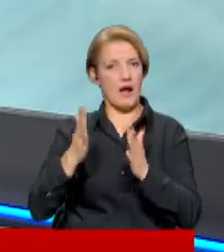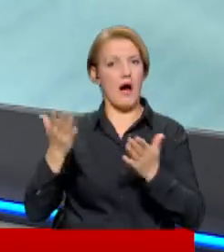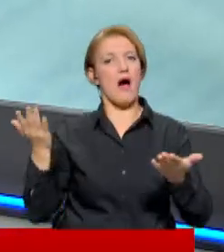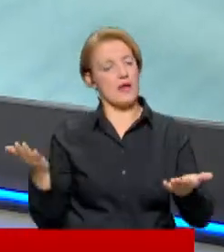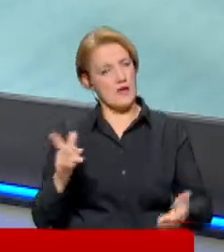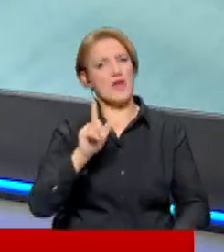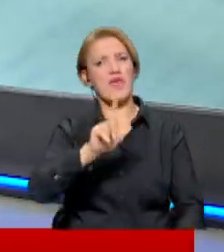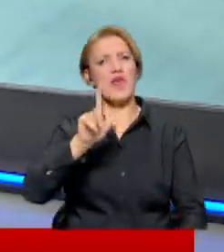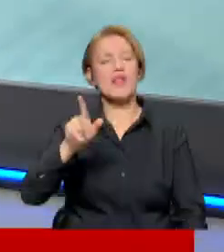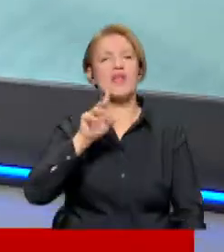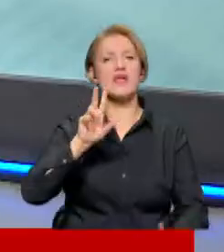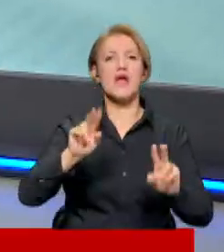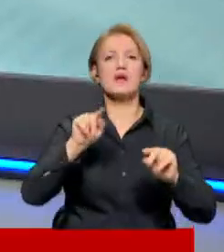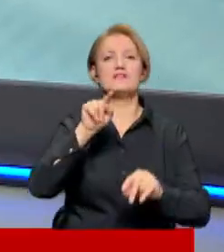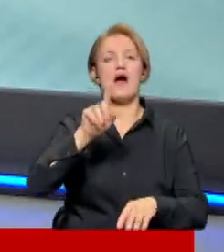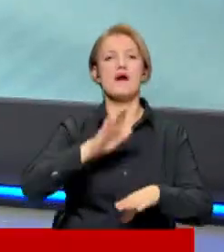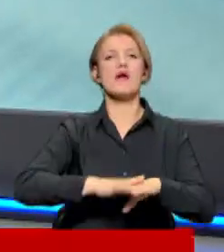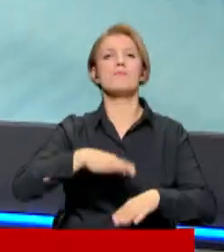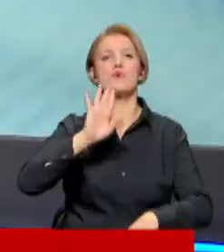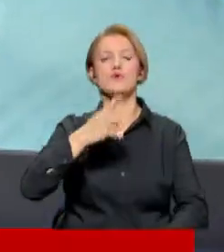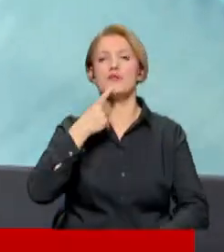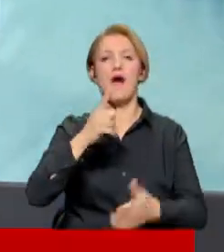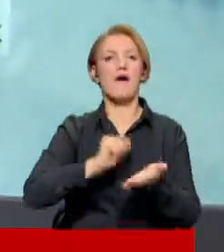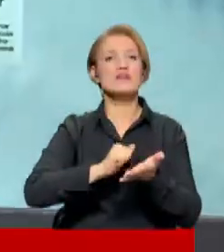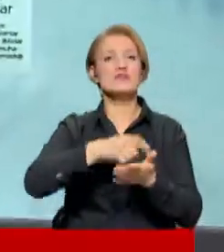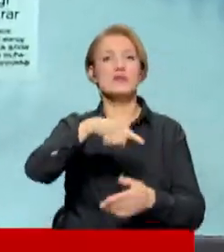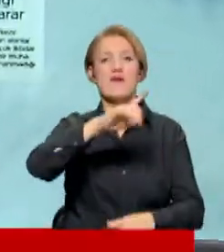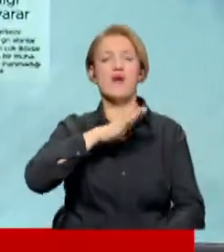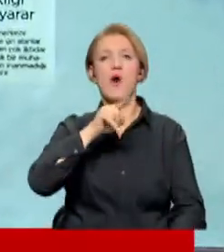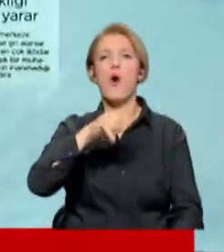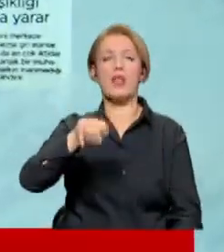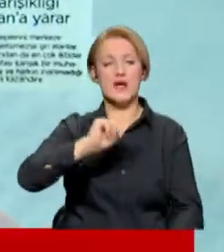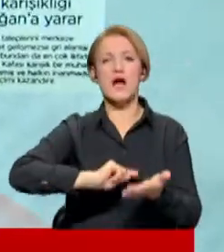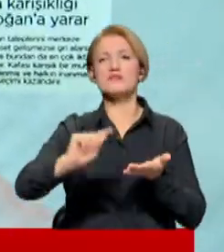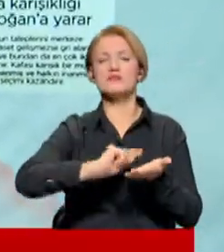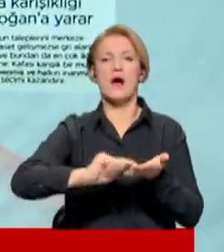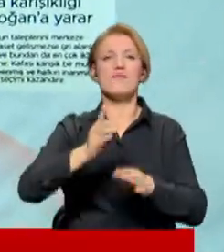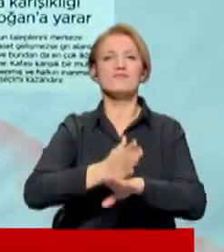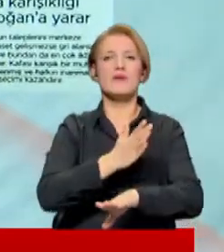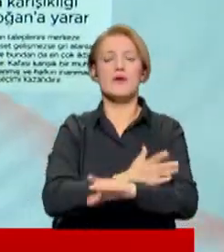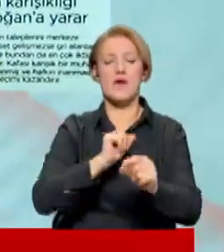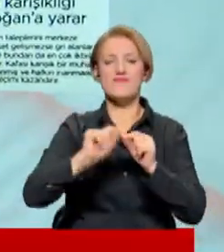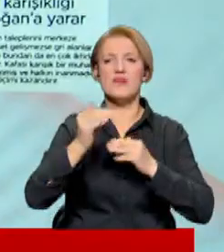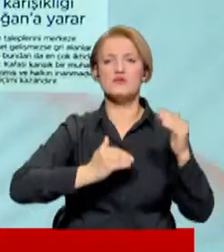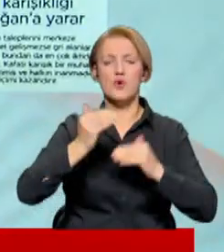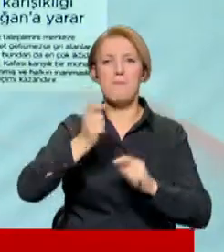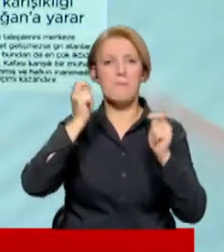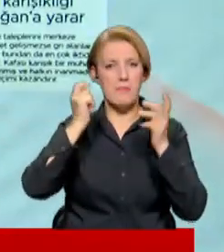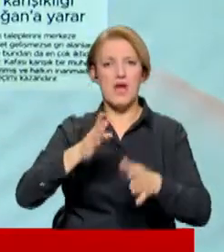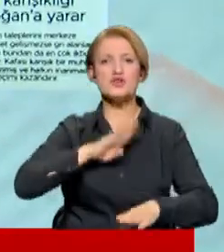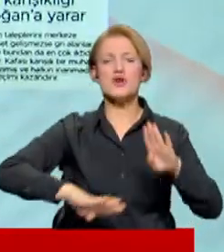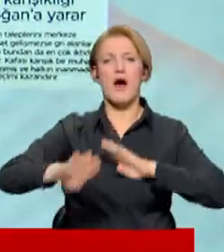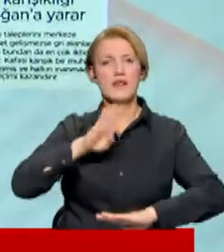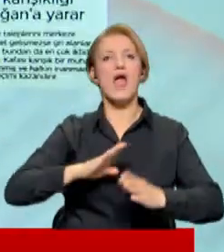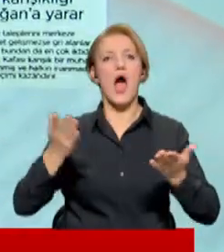gereğini Sen yeterince yapmıyorsun denilen gazeteciler var biliyorsunuz onlar yazmışlar vatandaş enflasyondan pahalıktan